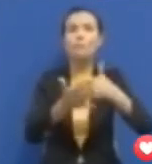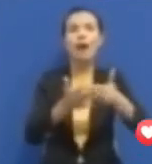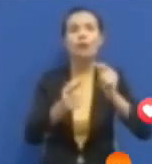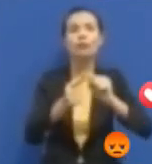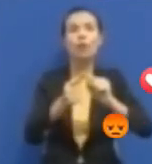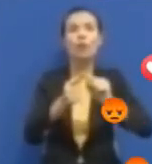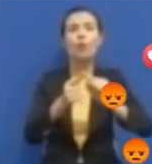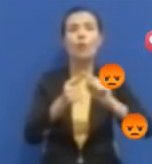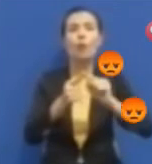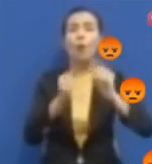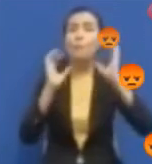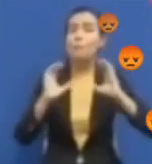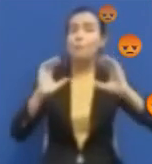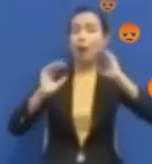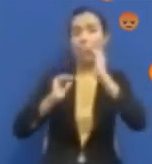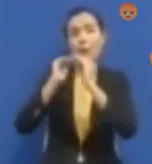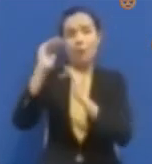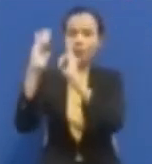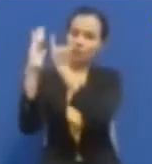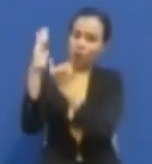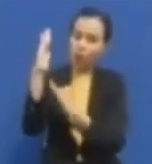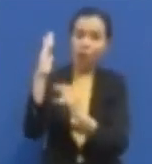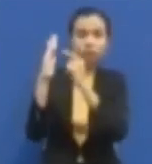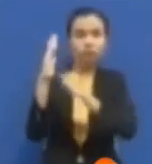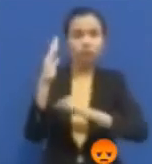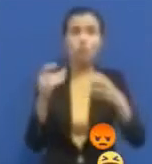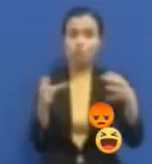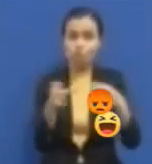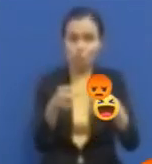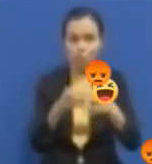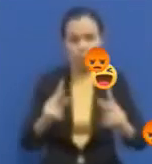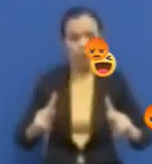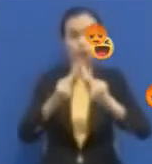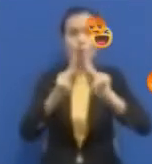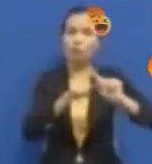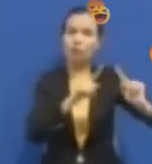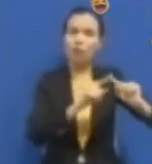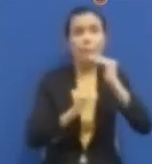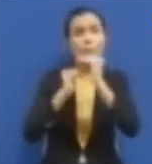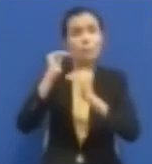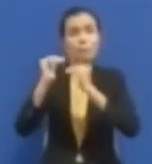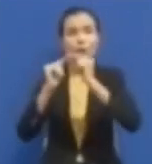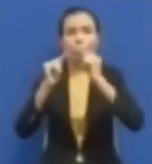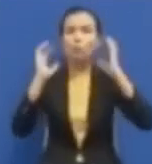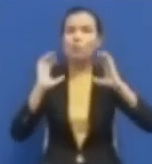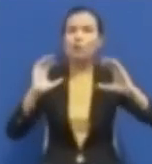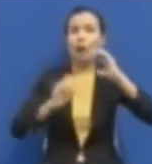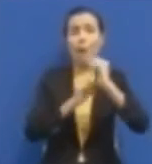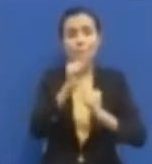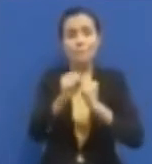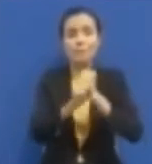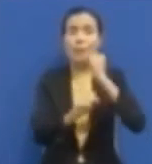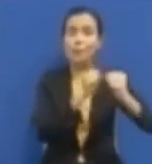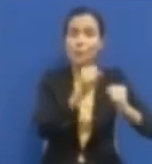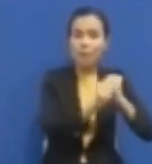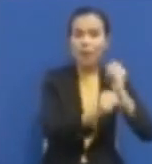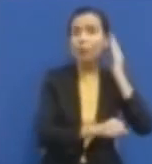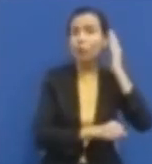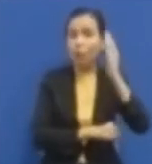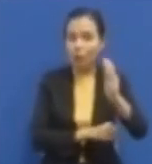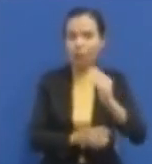งหรือแผนพัฒนาจังหวัดและกลุ่มจังหวัดแล้วหลังจากนั้นก็จะมีแผนปฏิบัติราชการเป็นรายปีต่อไปซึ่งตร